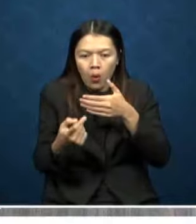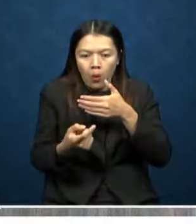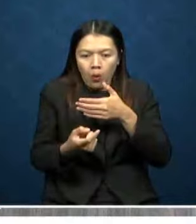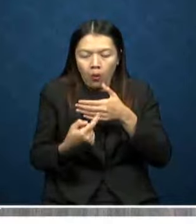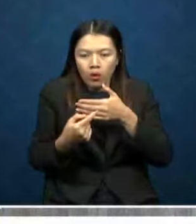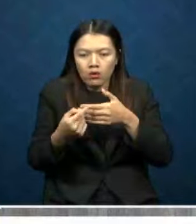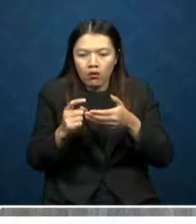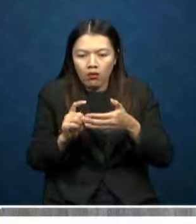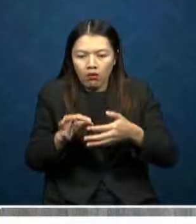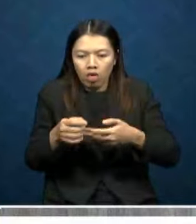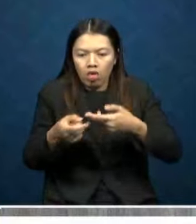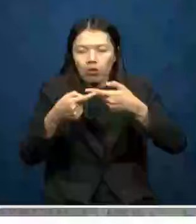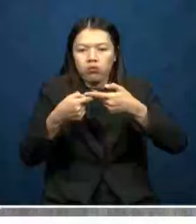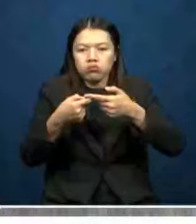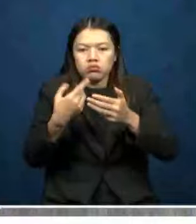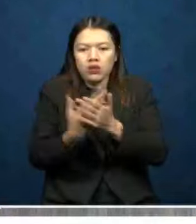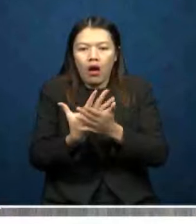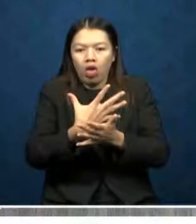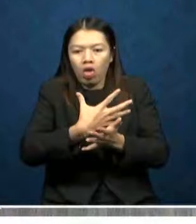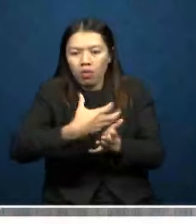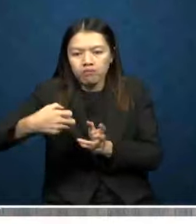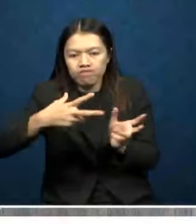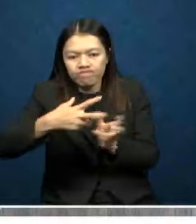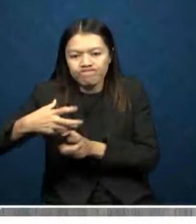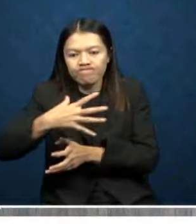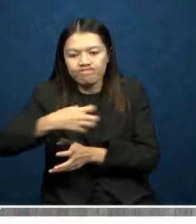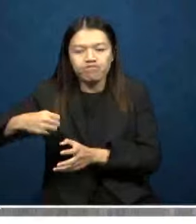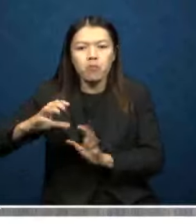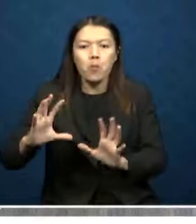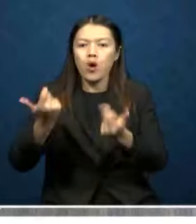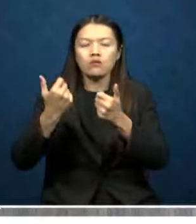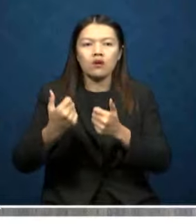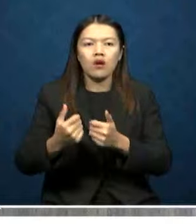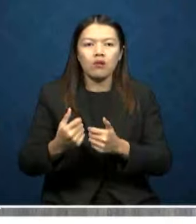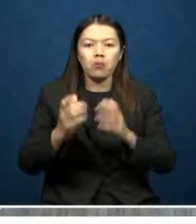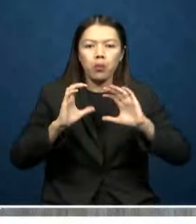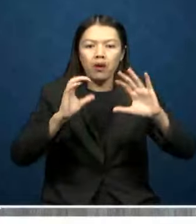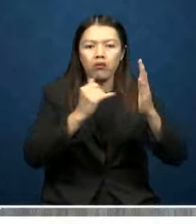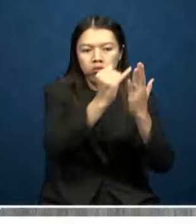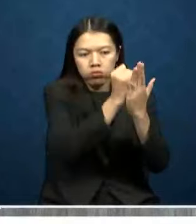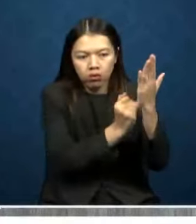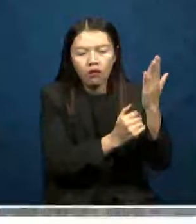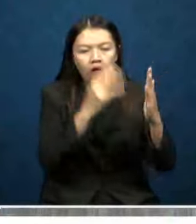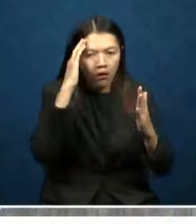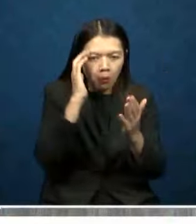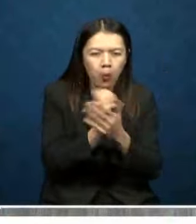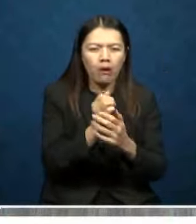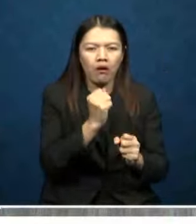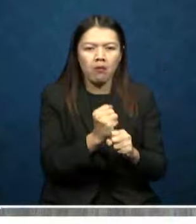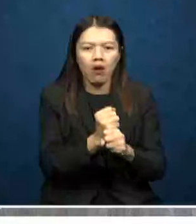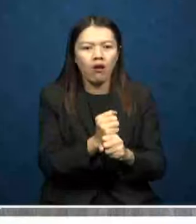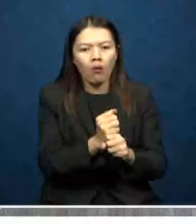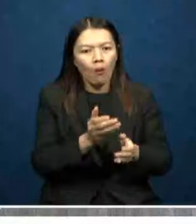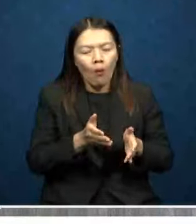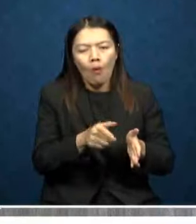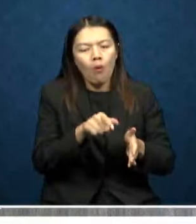กดปุ๊บเงินหายจากบัญชีหมดผมไปราชการต่างจังหวัดตำรวจที่ทำหน้าที่เรื่องเนี้ย